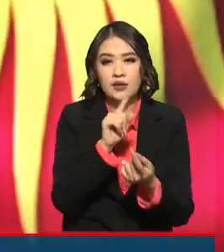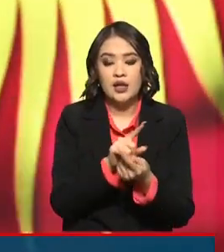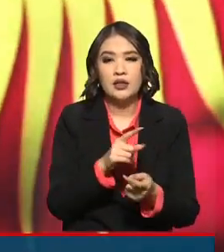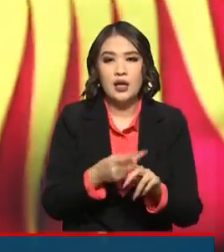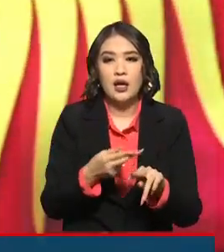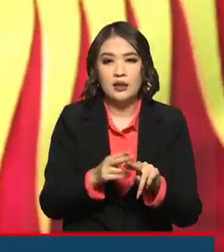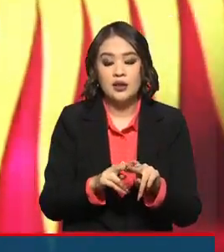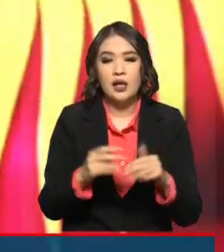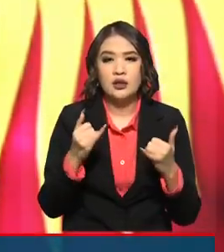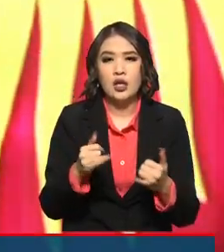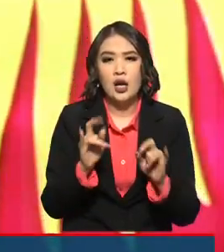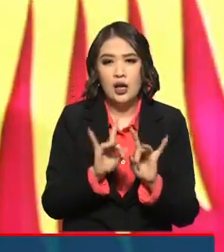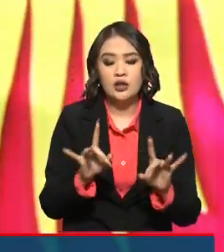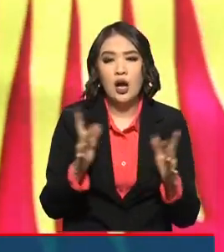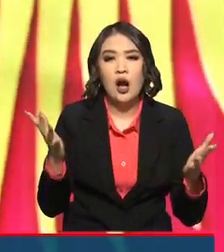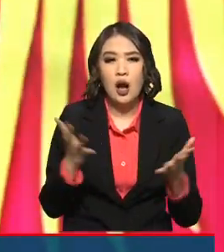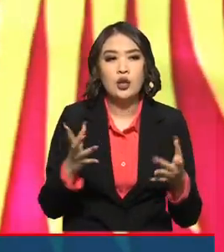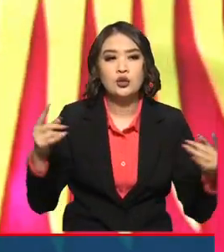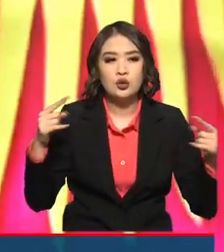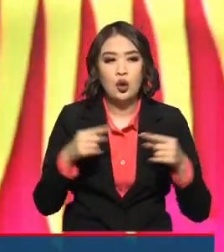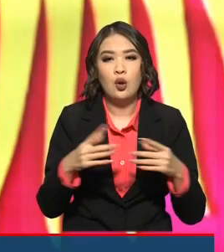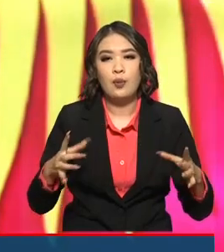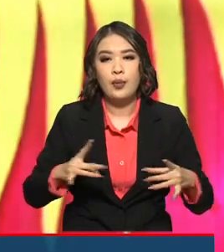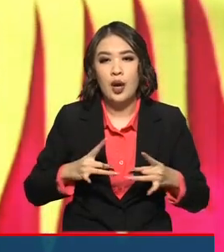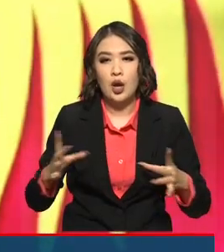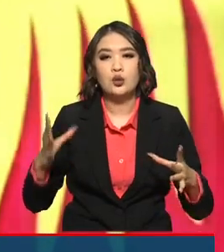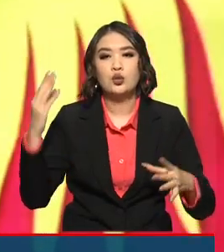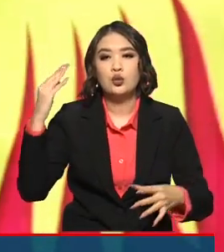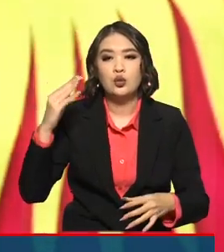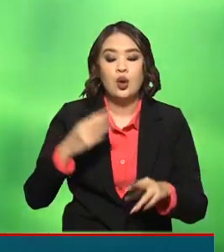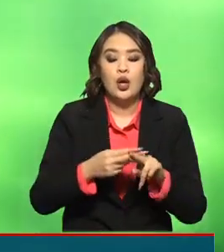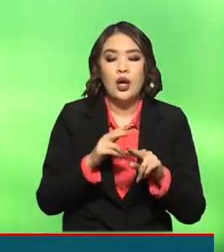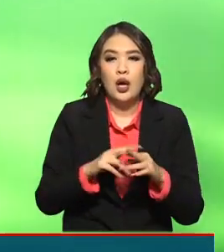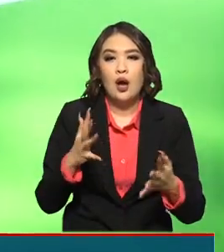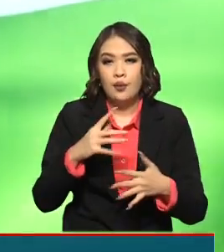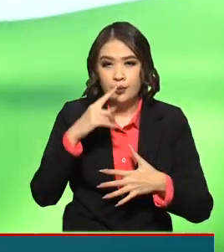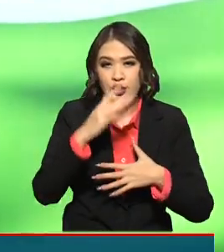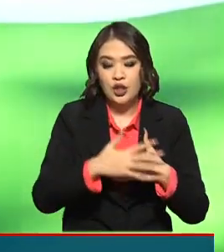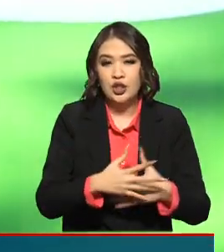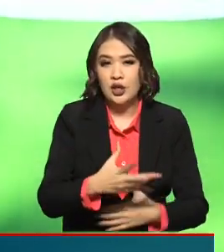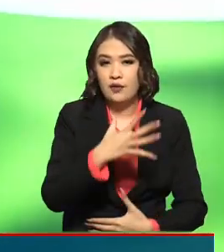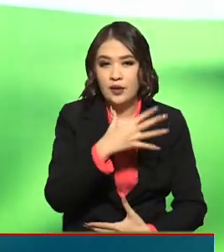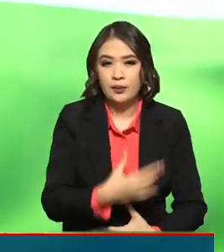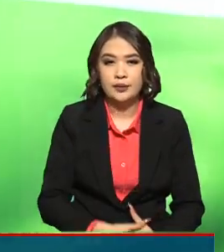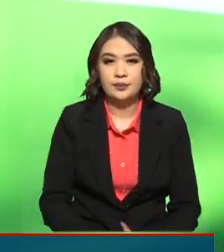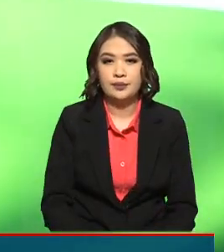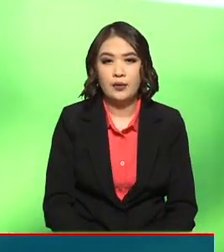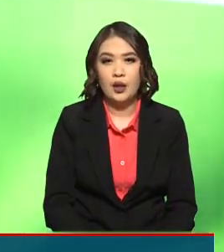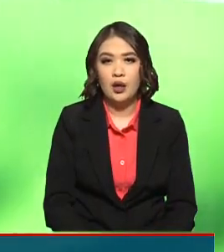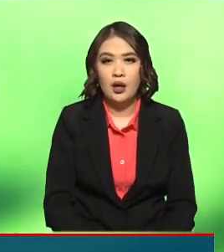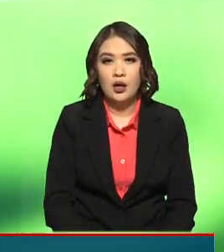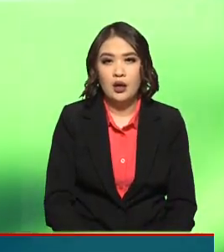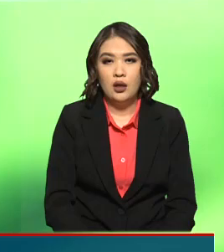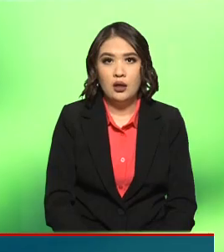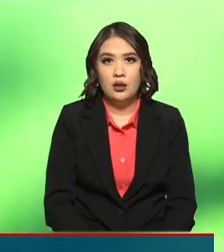скажите, какие вот конкретно мероприятия Тюрксой планирует в ближайшее время? Мы, значит, вот, допустим,